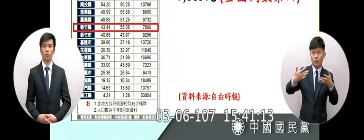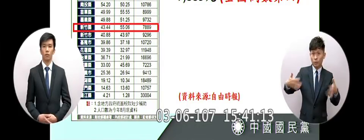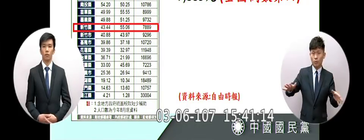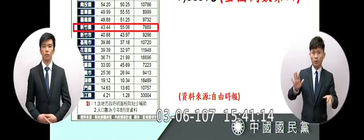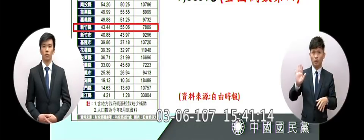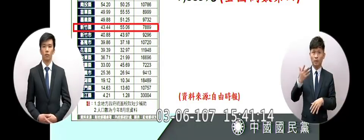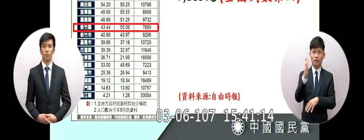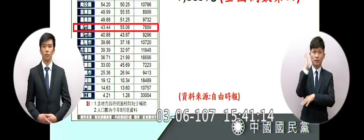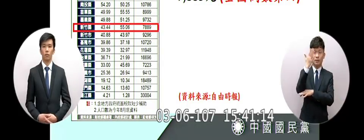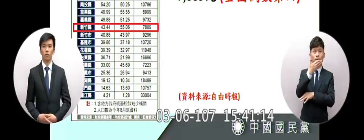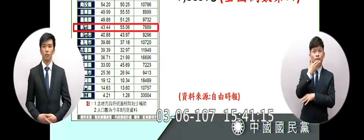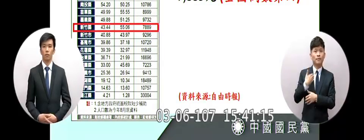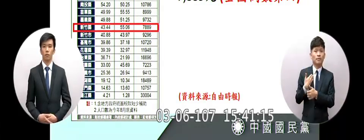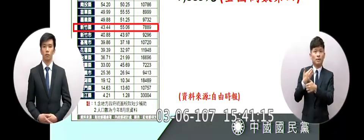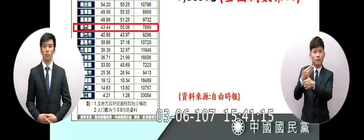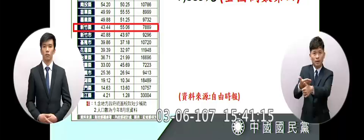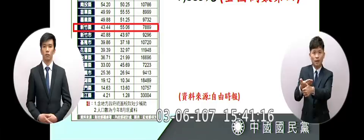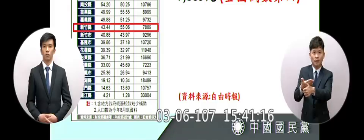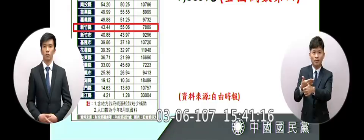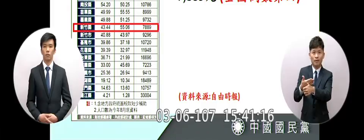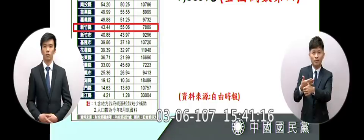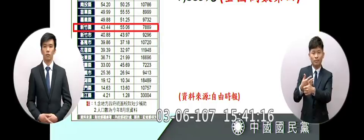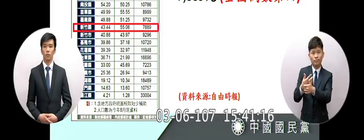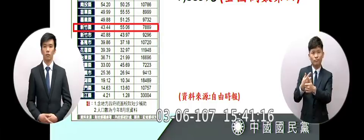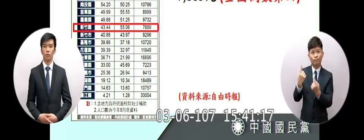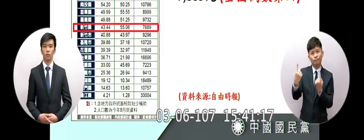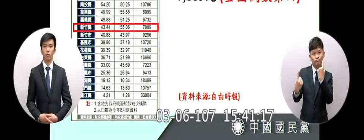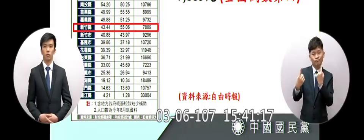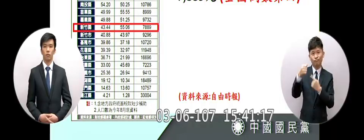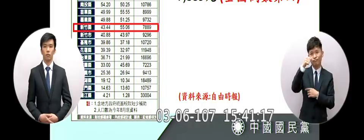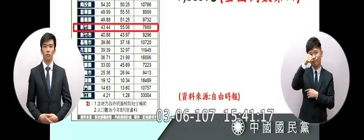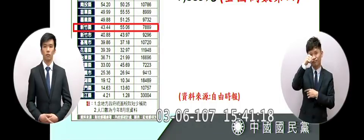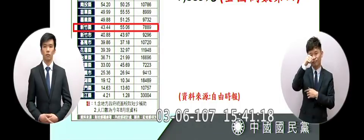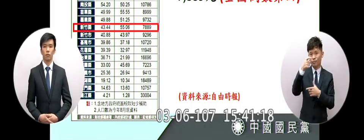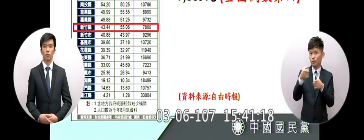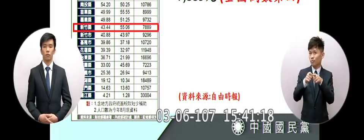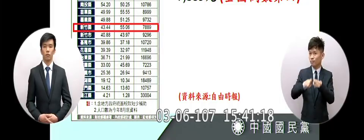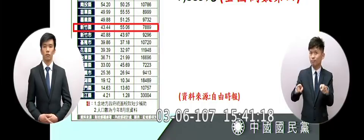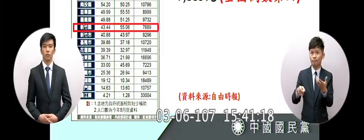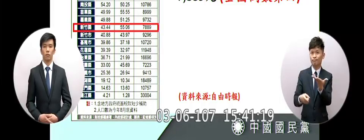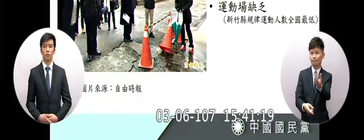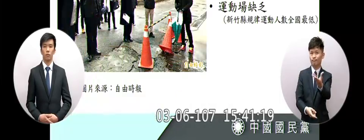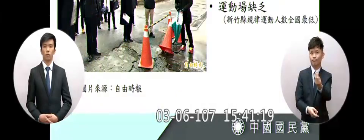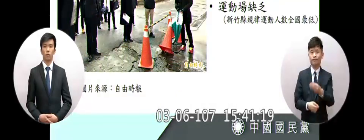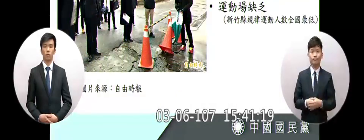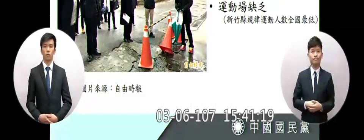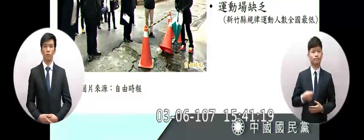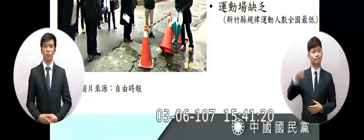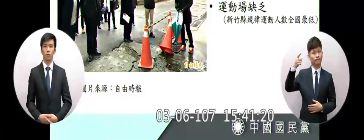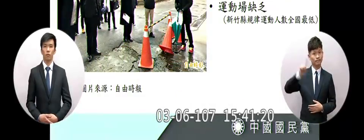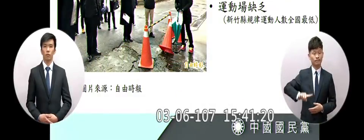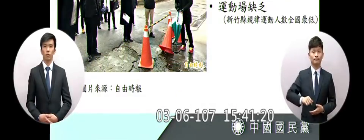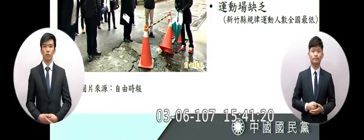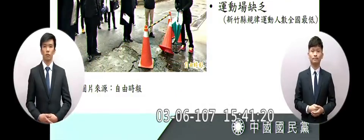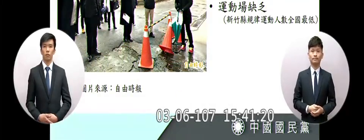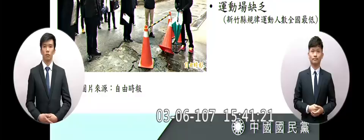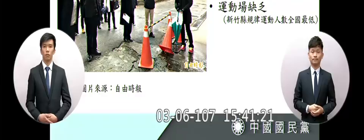得到的这个回馈哦，却是相对少的，是相当不公平的啊！下一页。